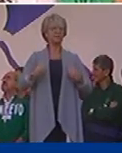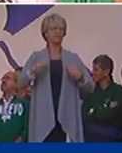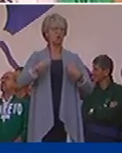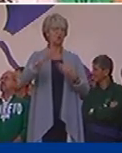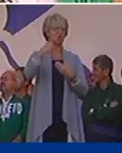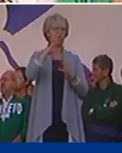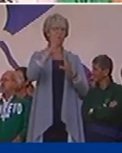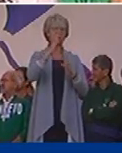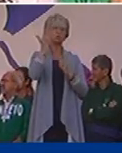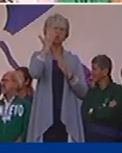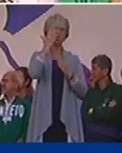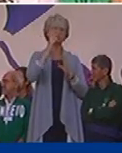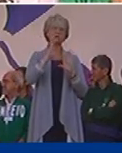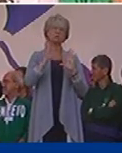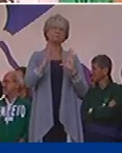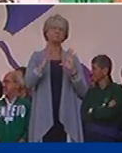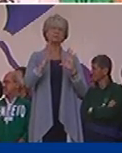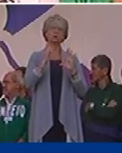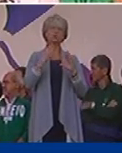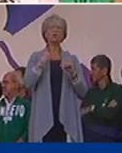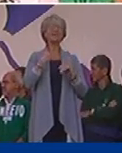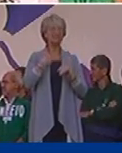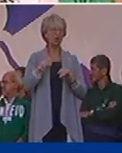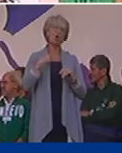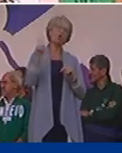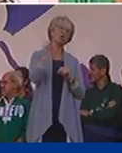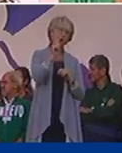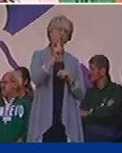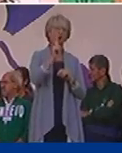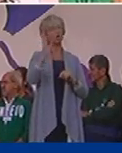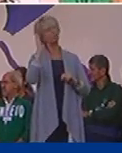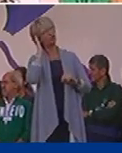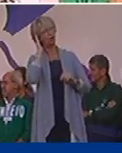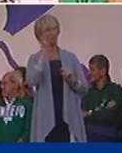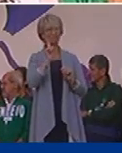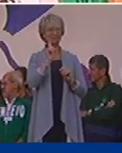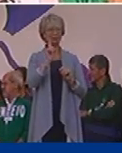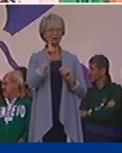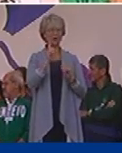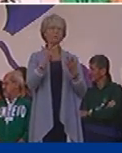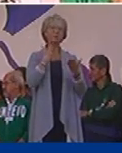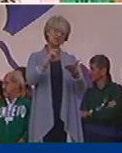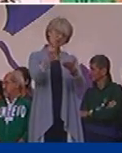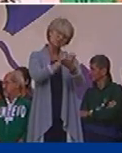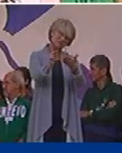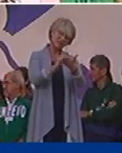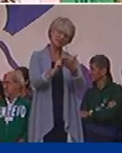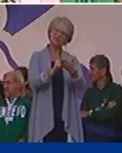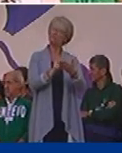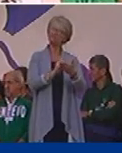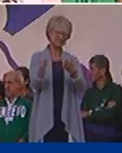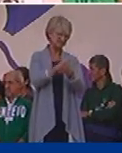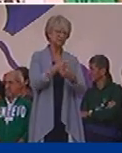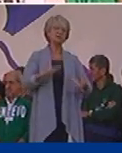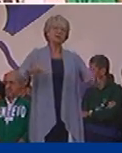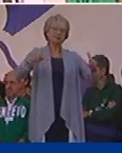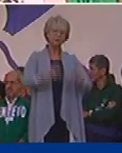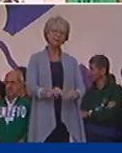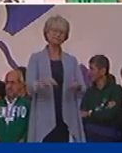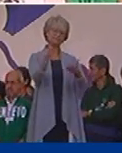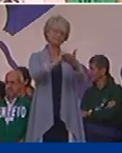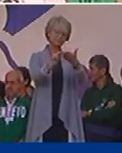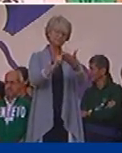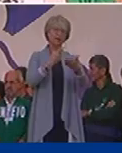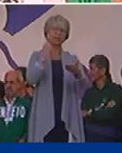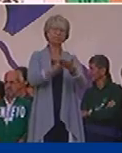anzi ho sbagliato, dove non ho dormito stanotte, dove scrive e riscrivevo quello che avrei